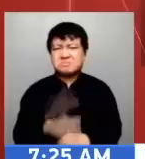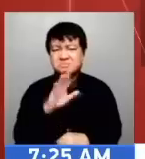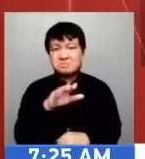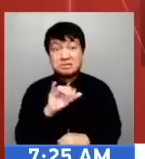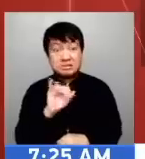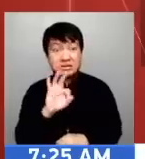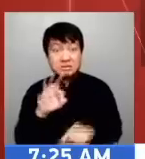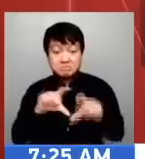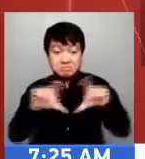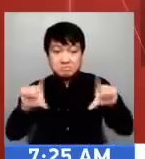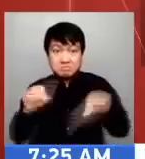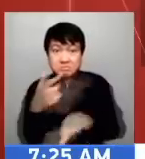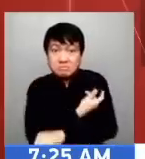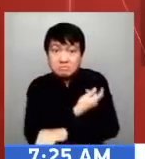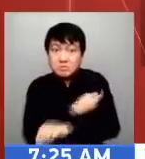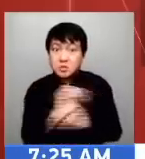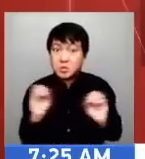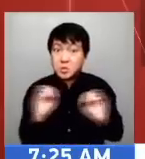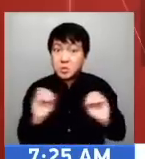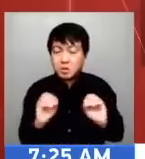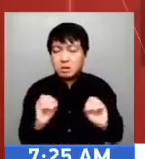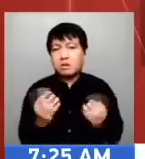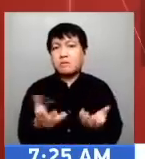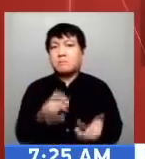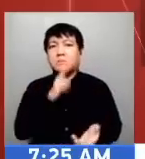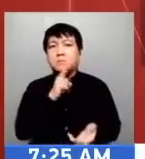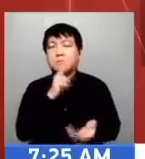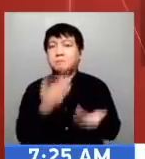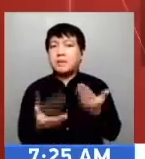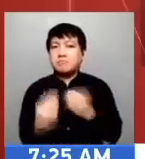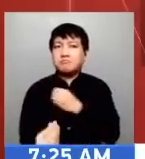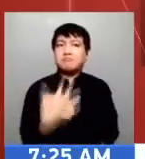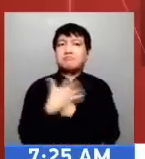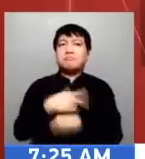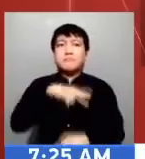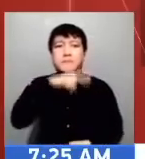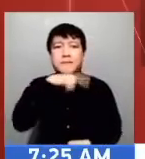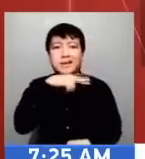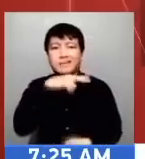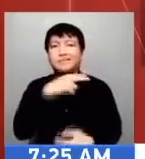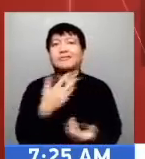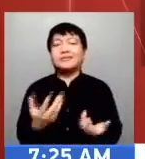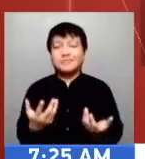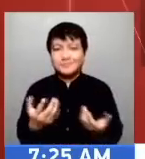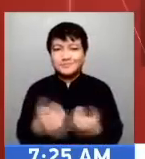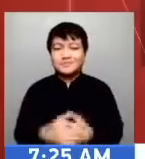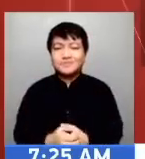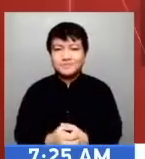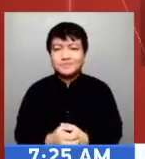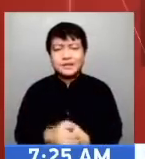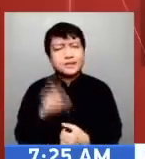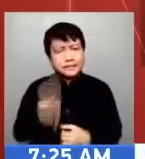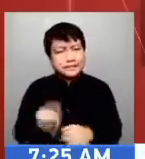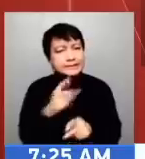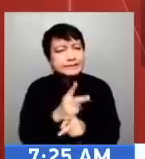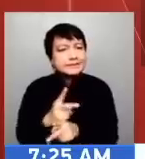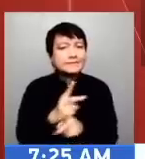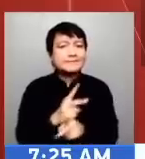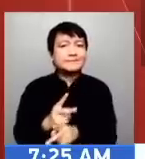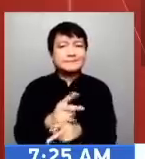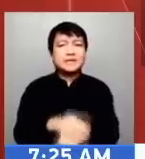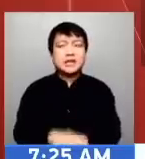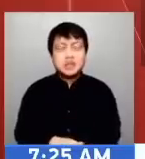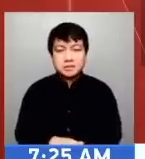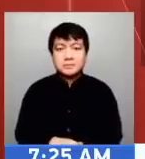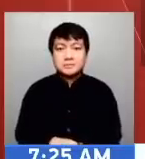vaccination card dahil baka may bagong virus na naman na dumating. Mabuti na raw na nag-iingat. Yes na yes naman sa